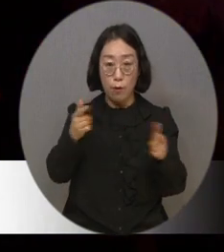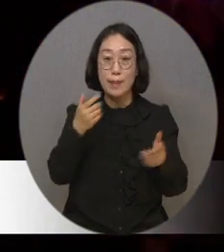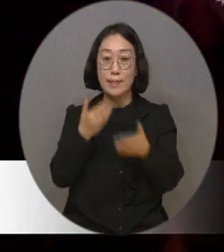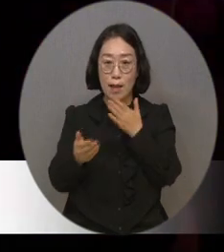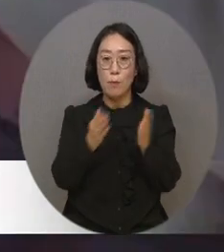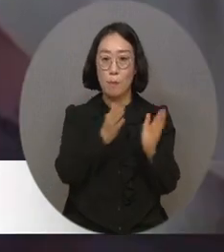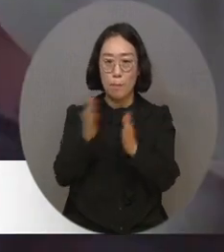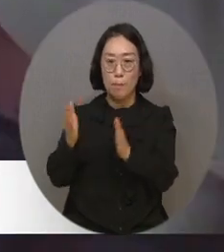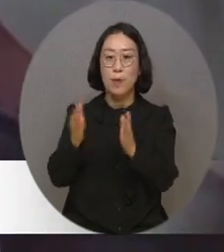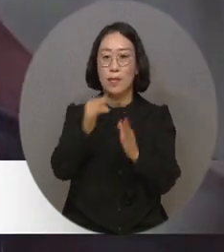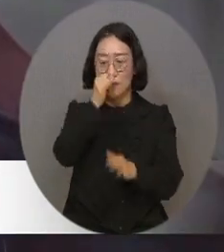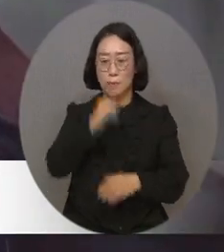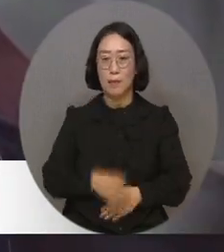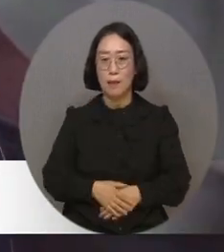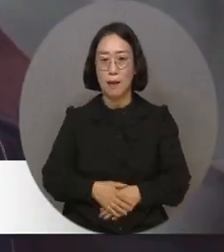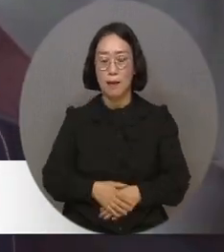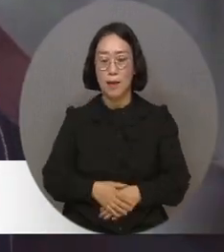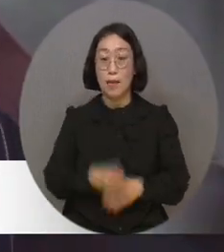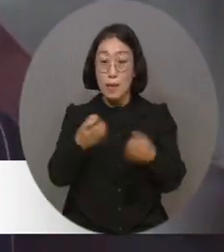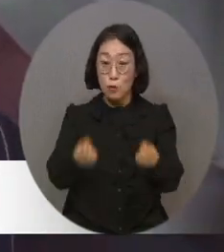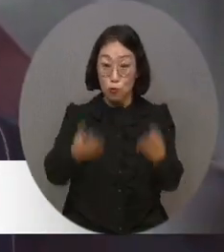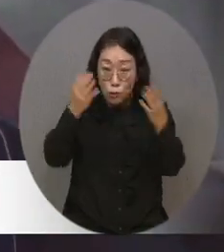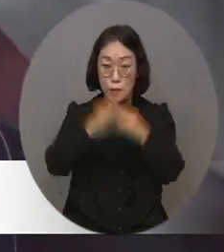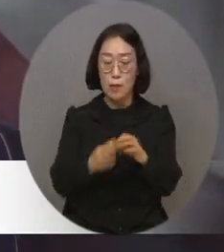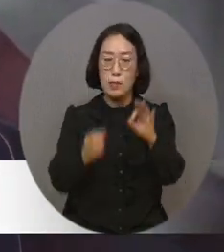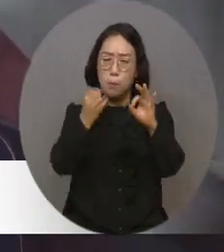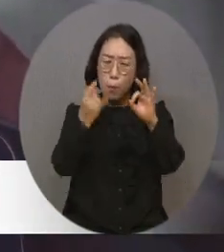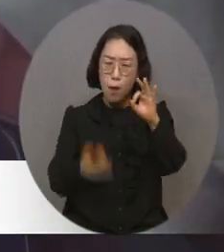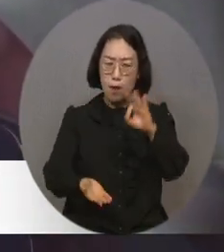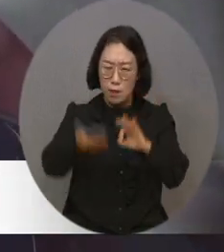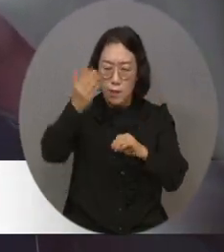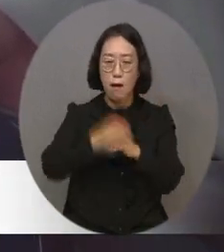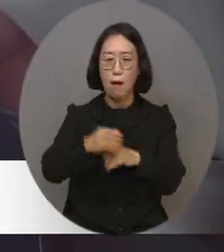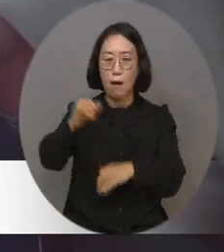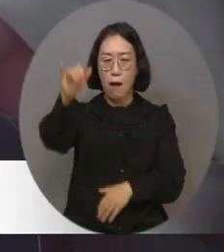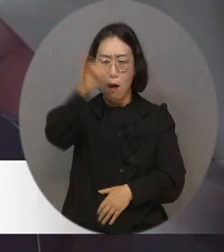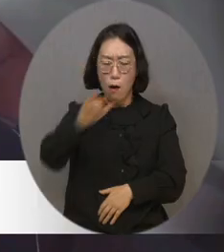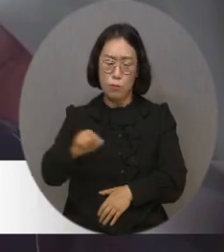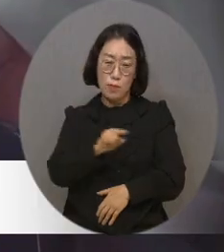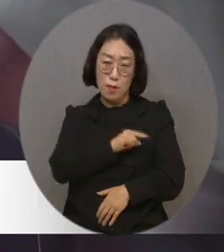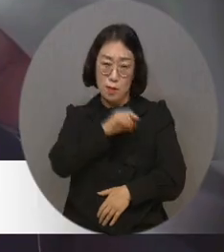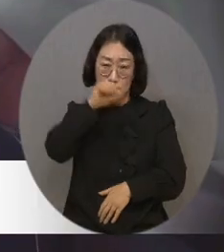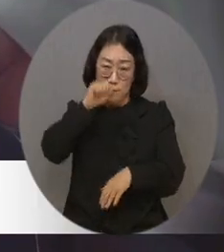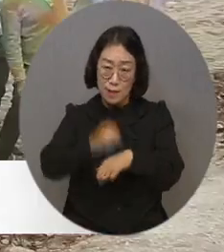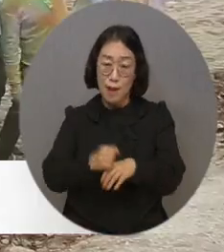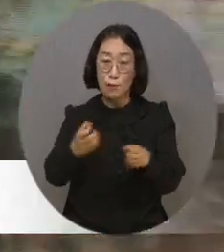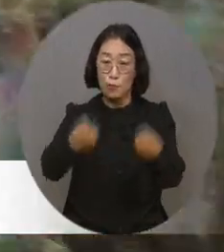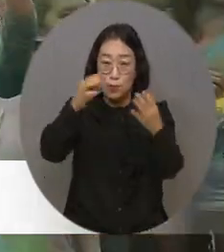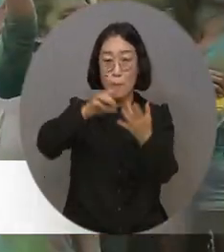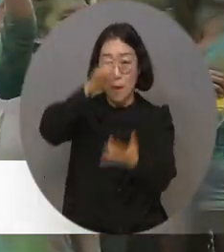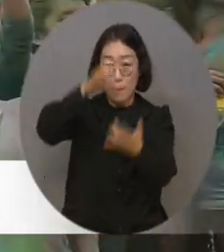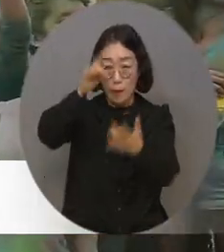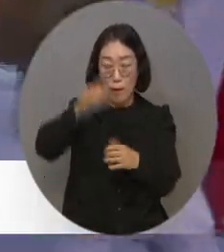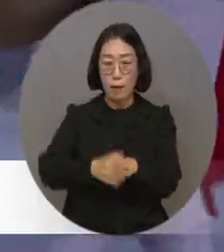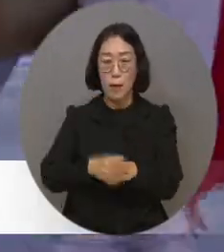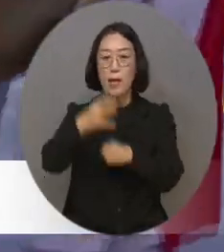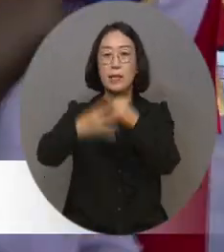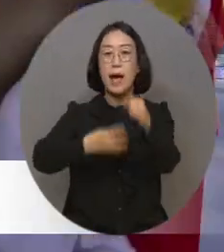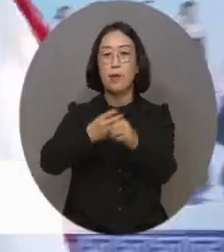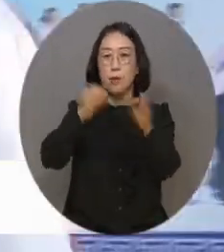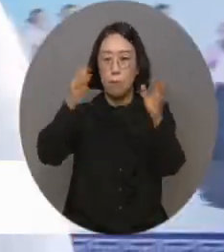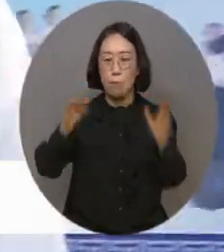계획입니다. 신비의 바닷길 축제는 10회 이상 대한민국 최우수 축제로 선정된 바 있으며 코로나로 인해 4년